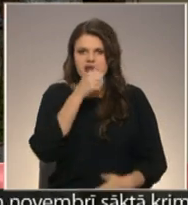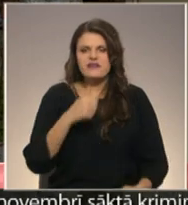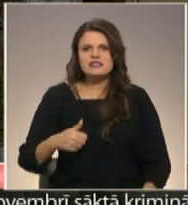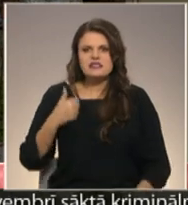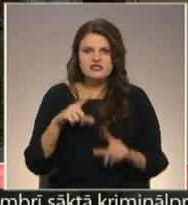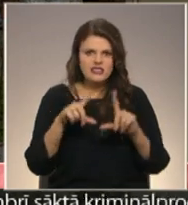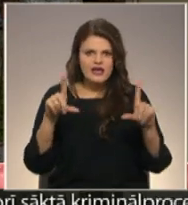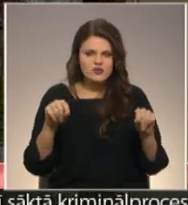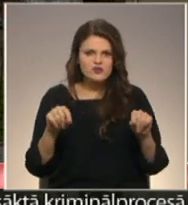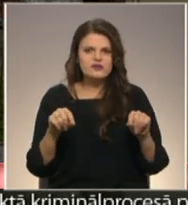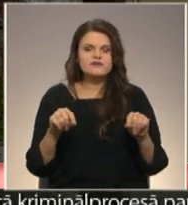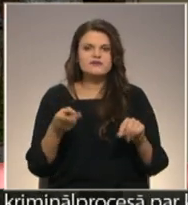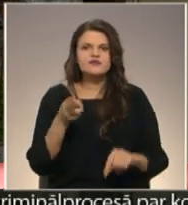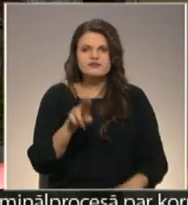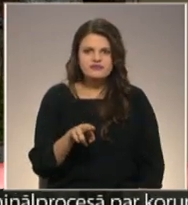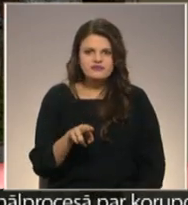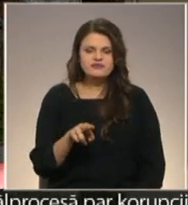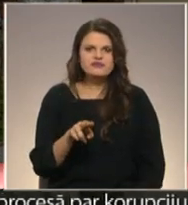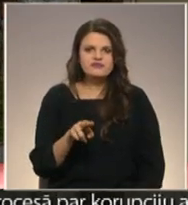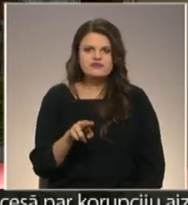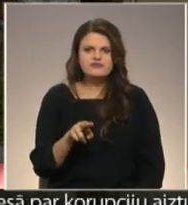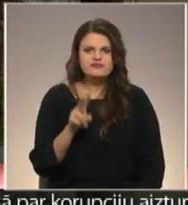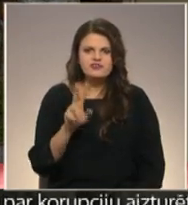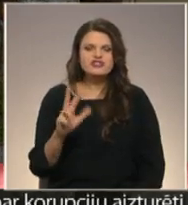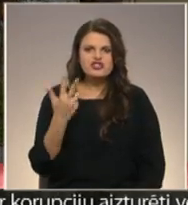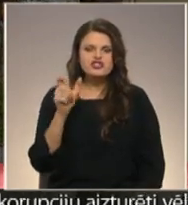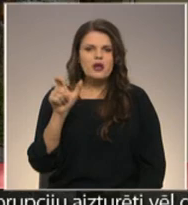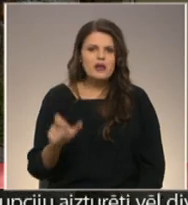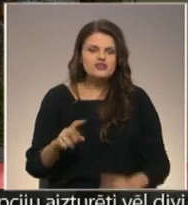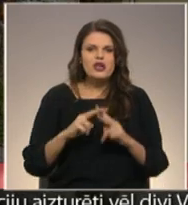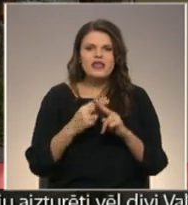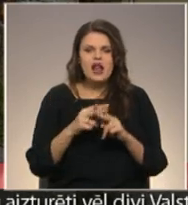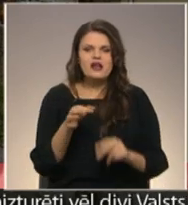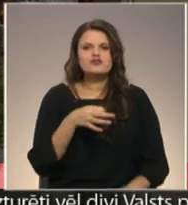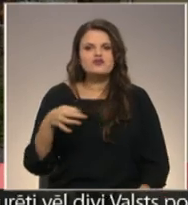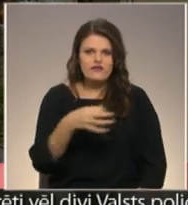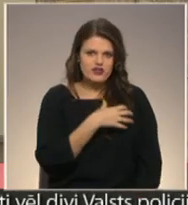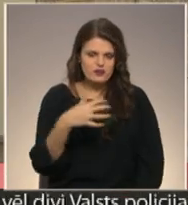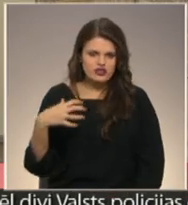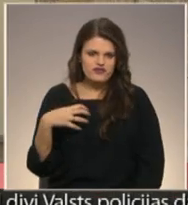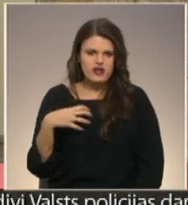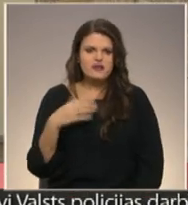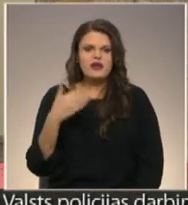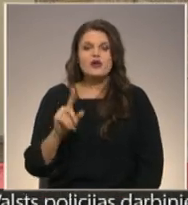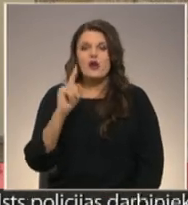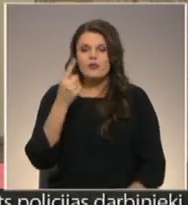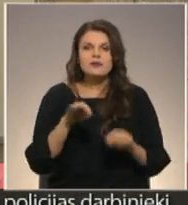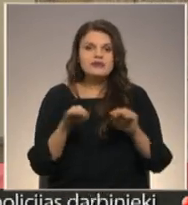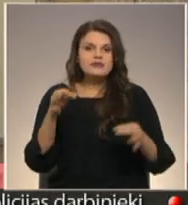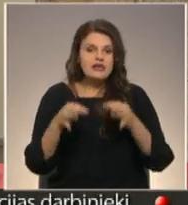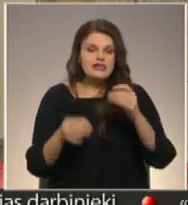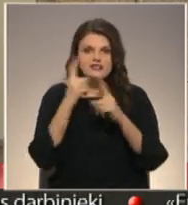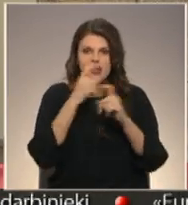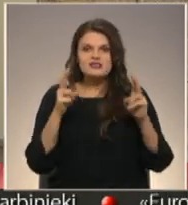privatizācijas aģentūra un kā trešā persona Jelgavas novada pašvaldība. Jau pirmās instances